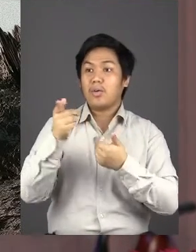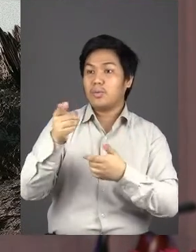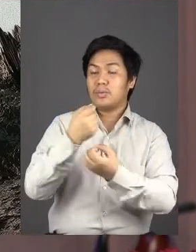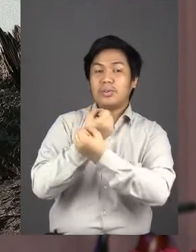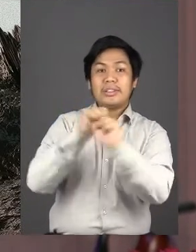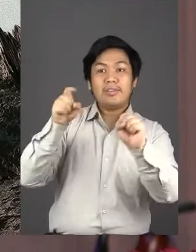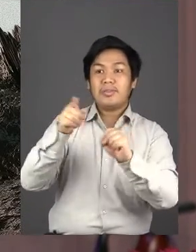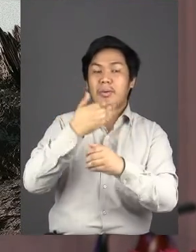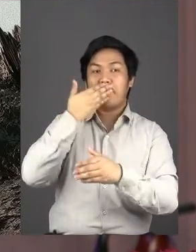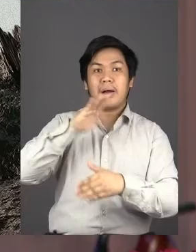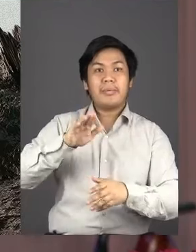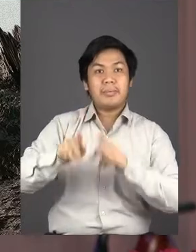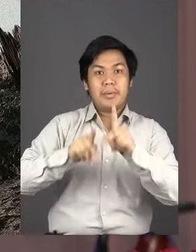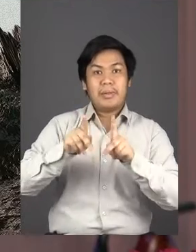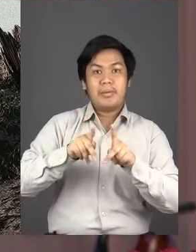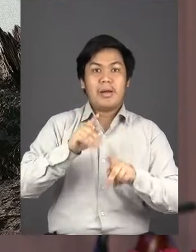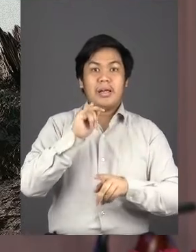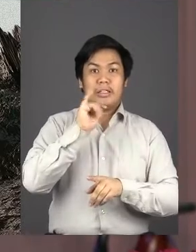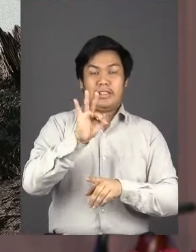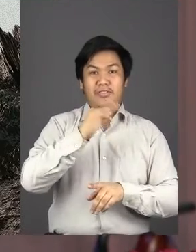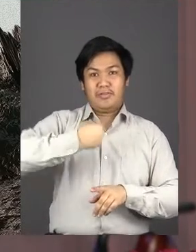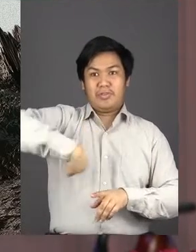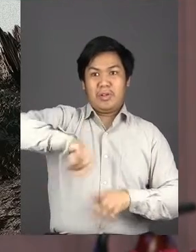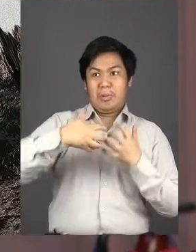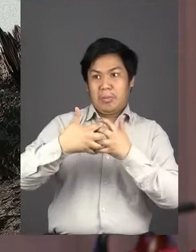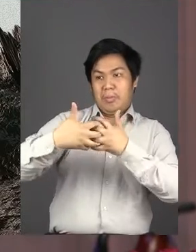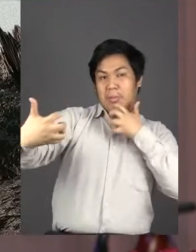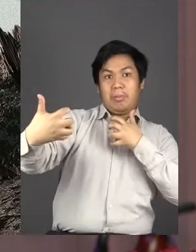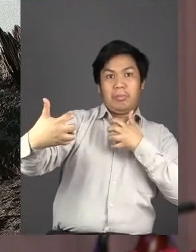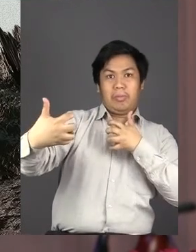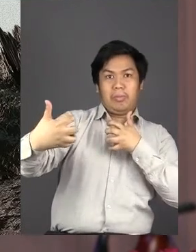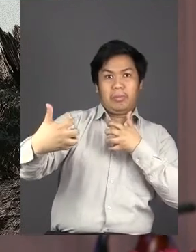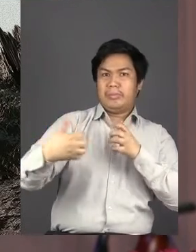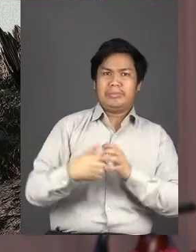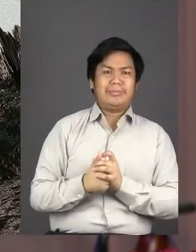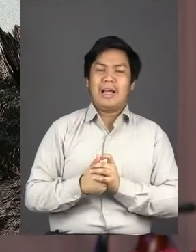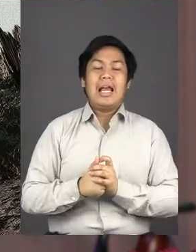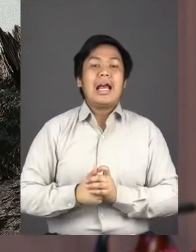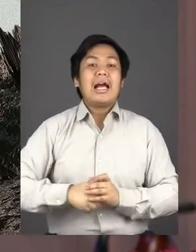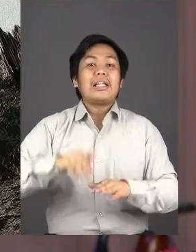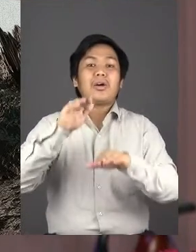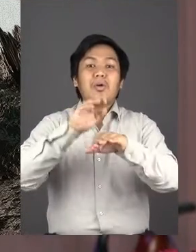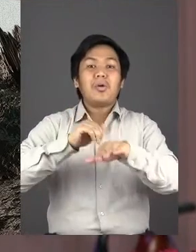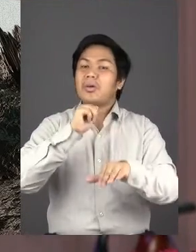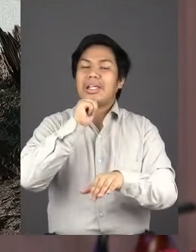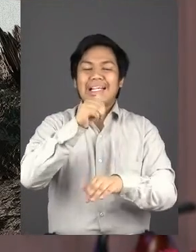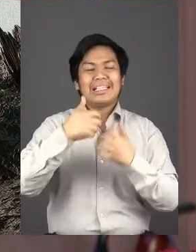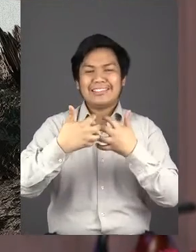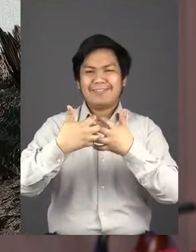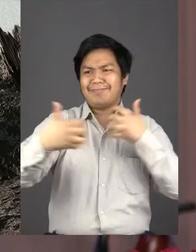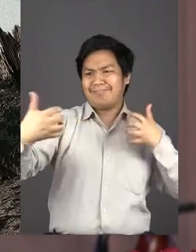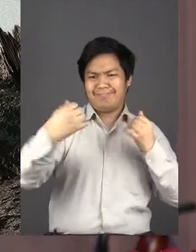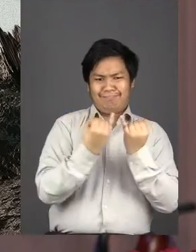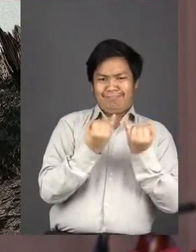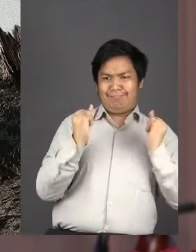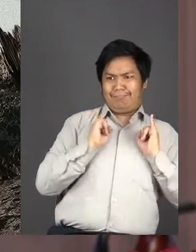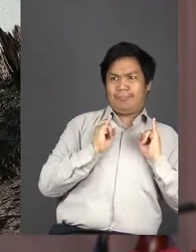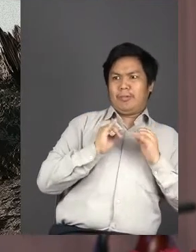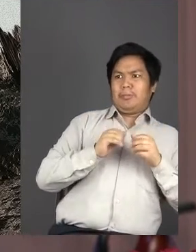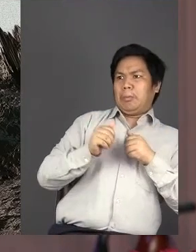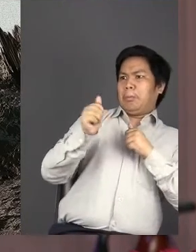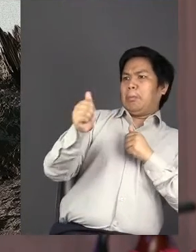yon kung tayo ay mag-isolate? Hindi po isolation ang panawagan,